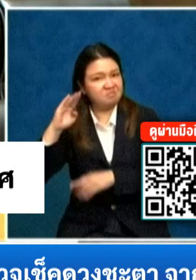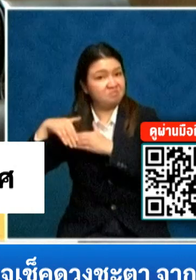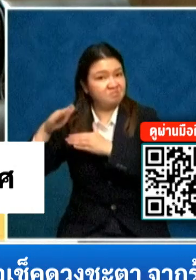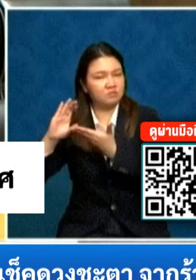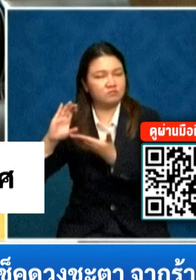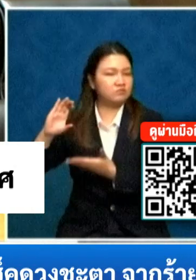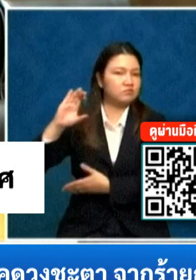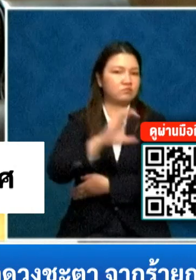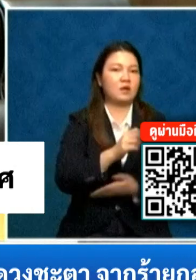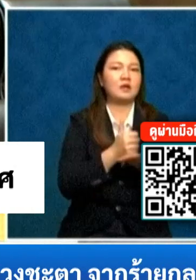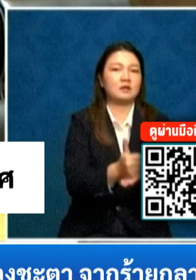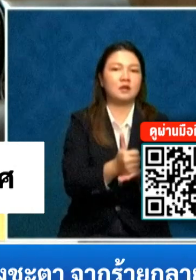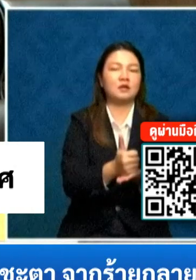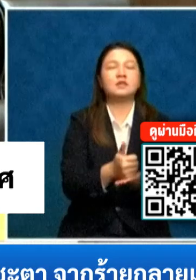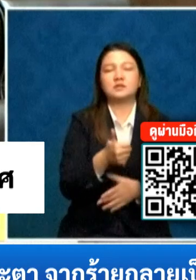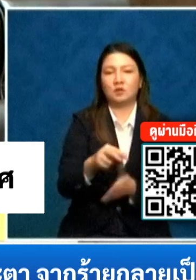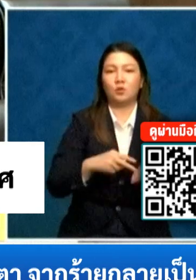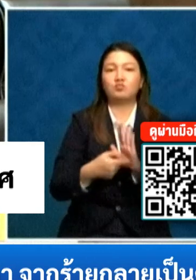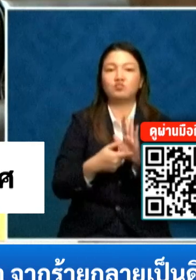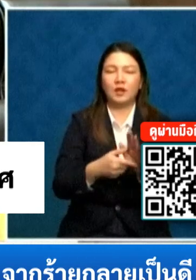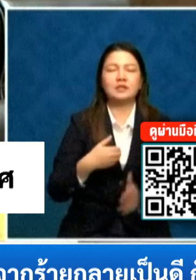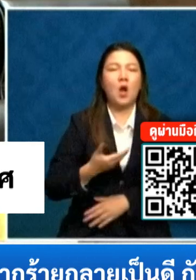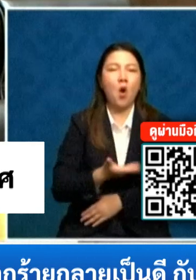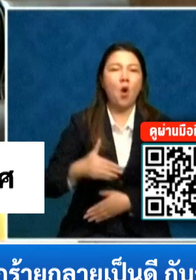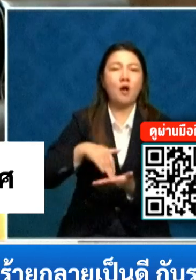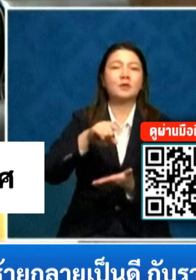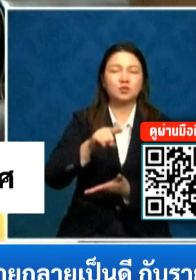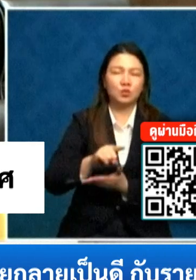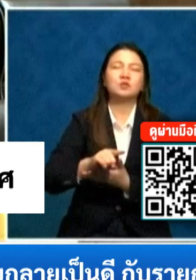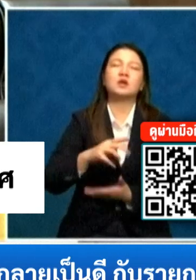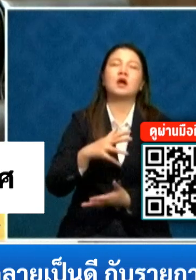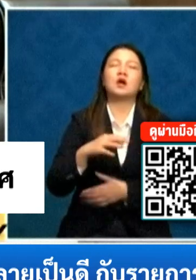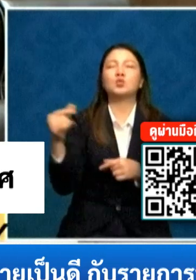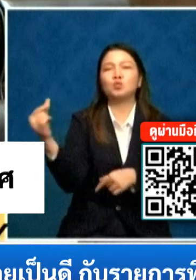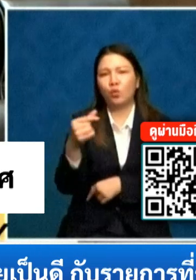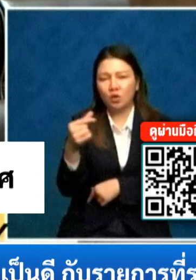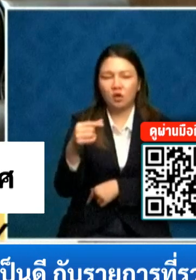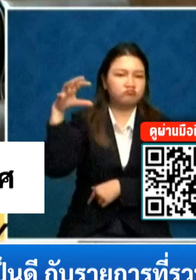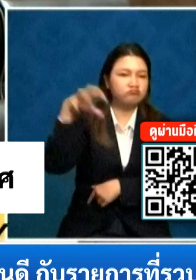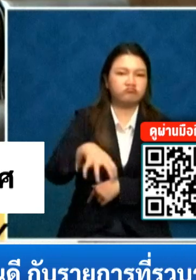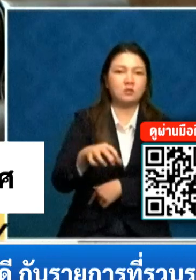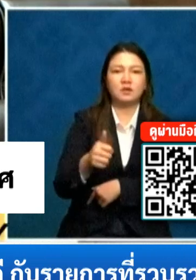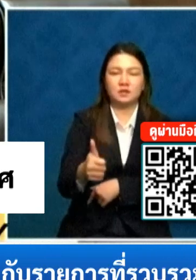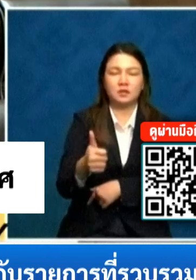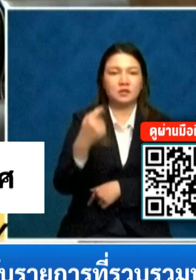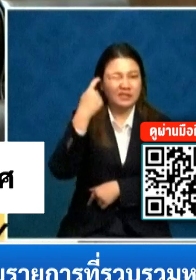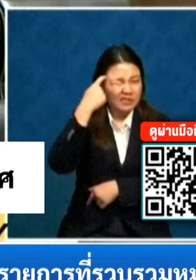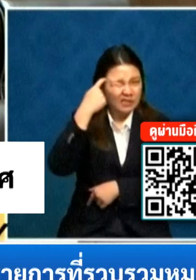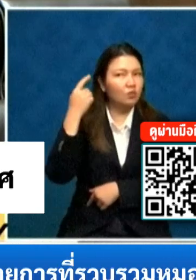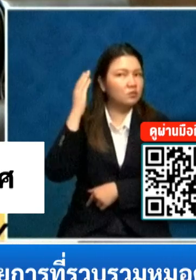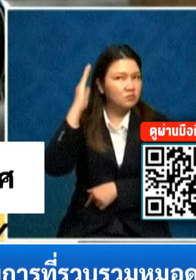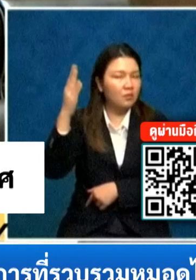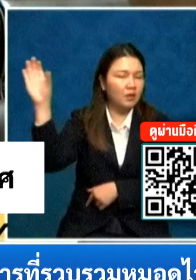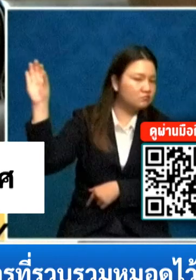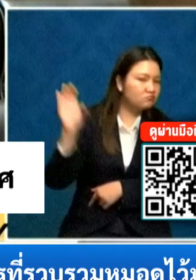การตั้งศูนย์ Data Center โดย AWS หรือ Google ซึ่งจะมีการลงทุนอย่างมีนัยสำคัญ